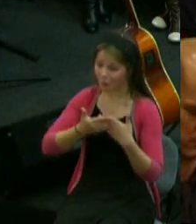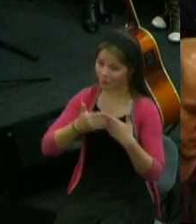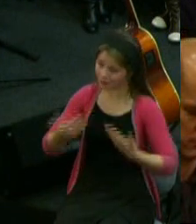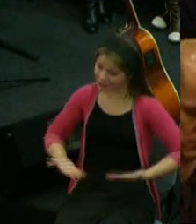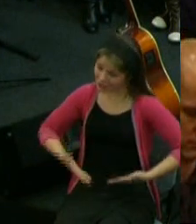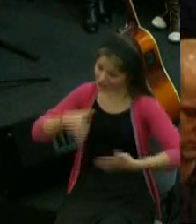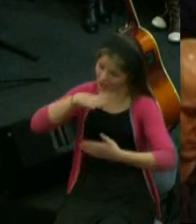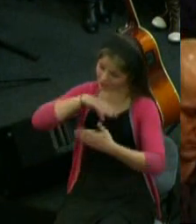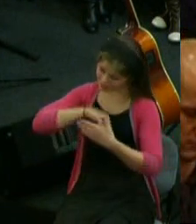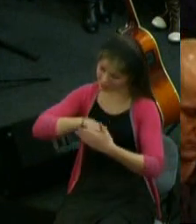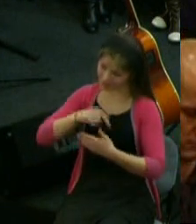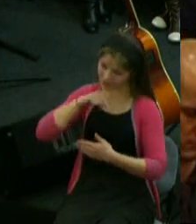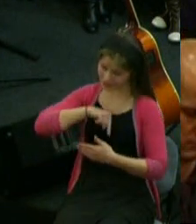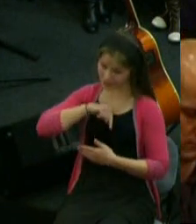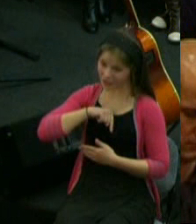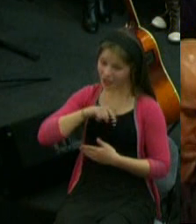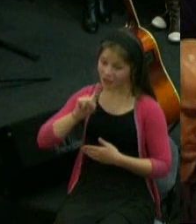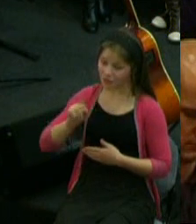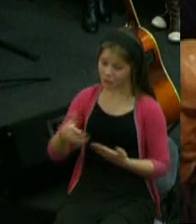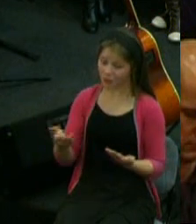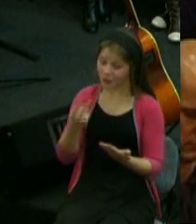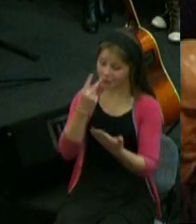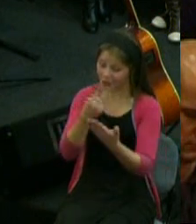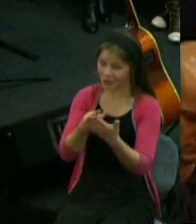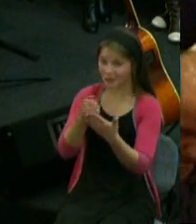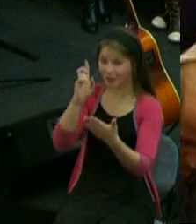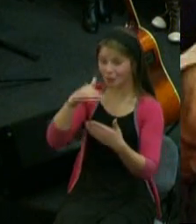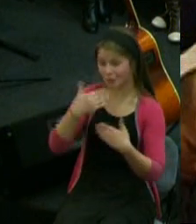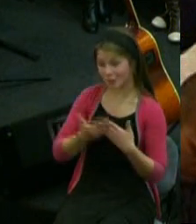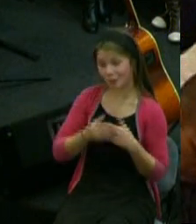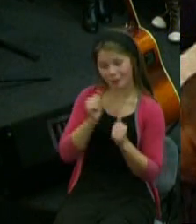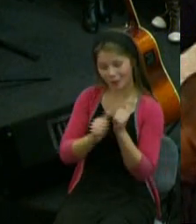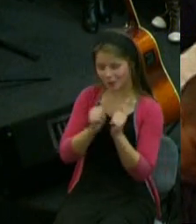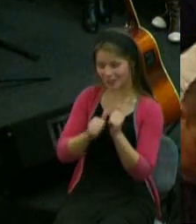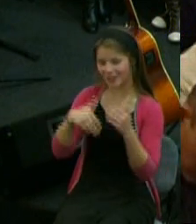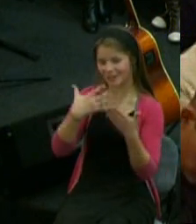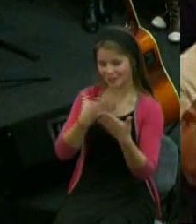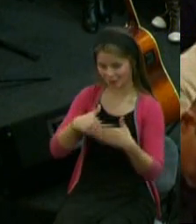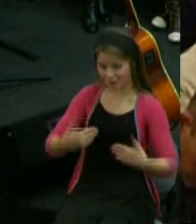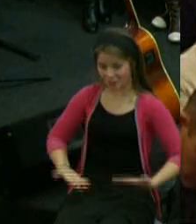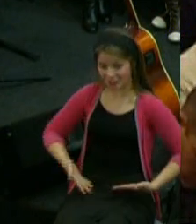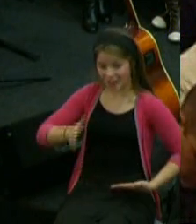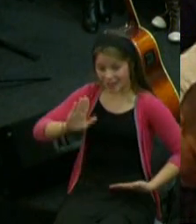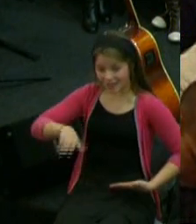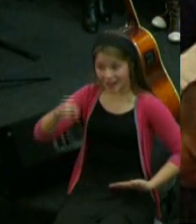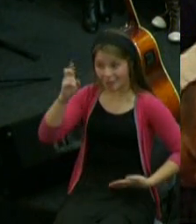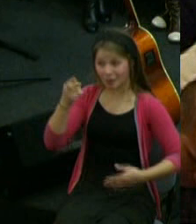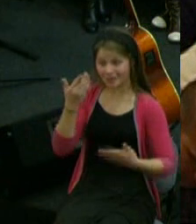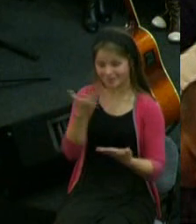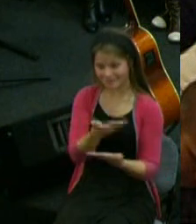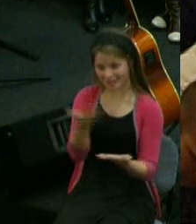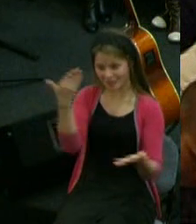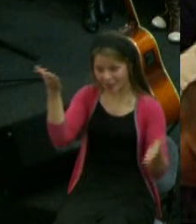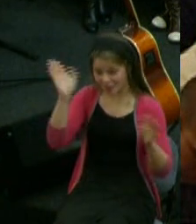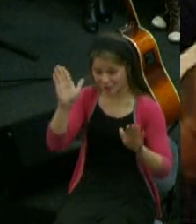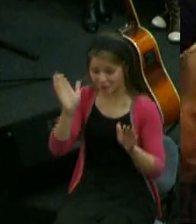брати і сестри. Щоб ми виявляли цю Божу любов кожен день в своєму житті. Хай нам Бог в цьому в нас благословить, брати